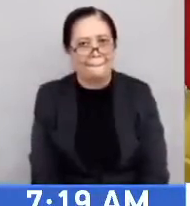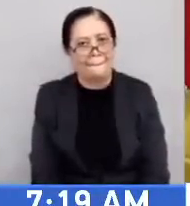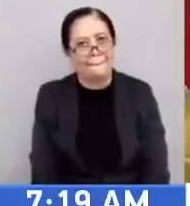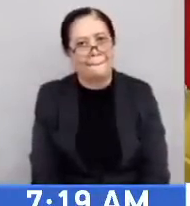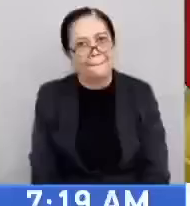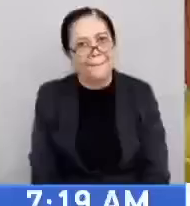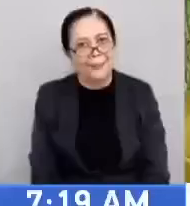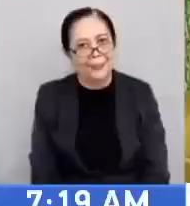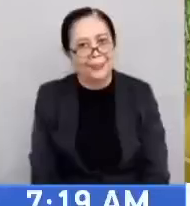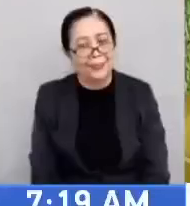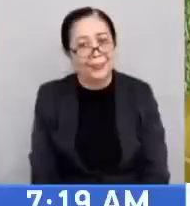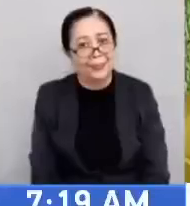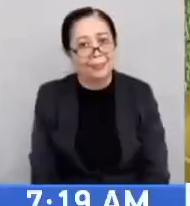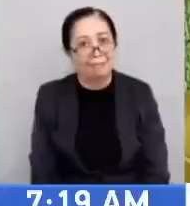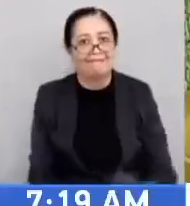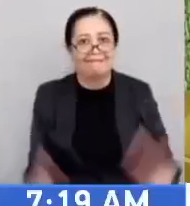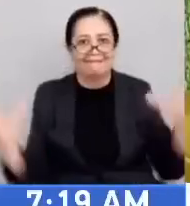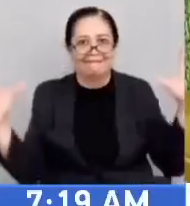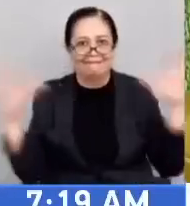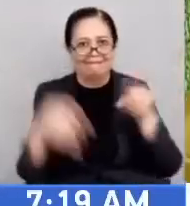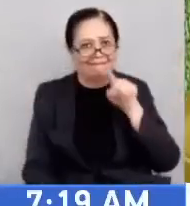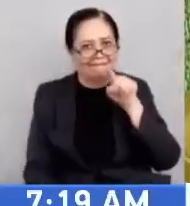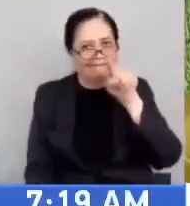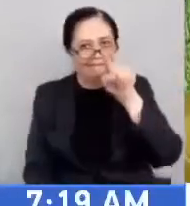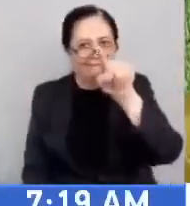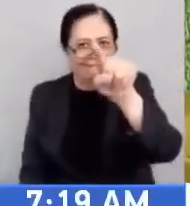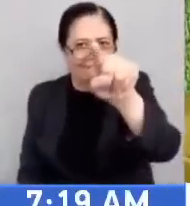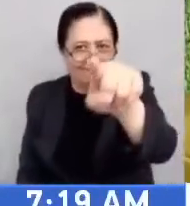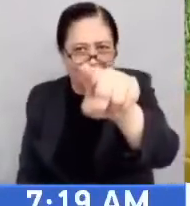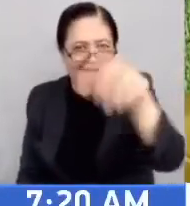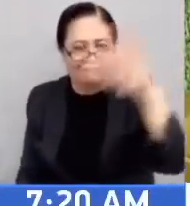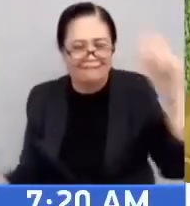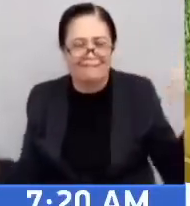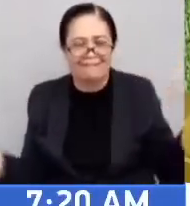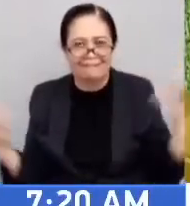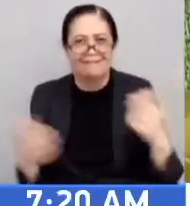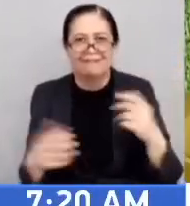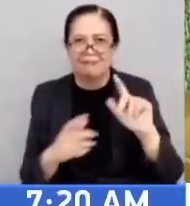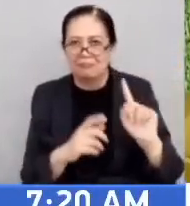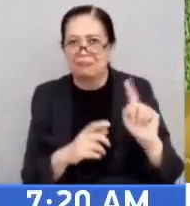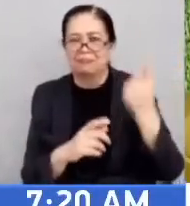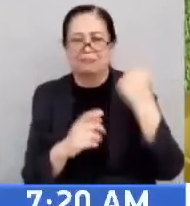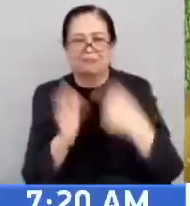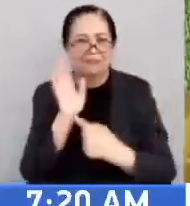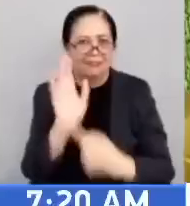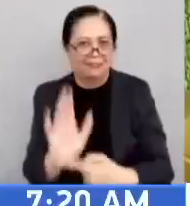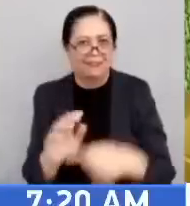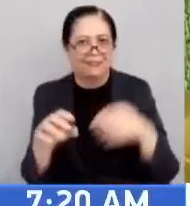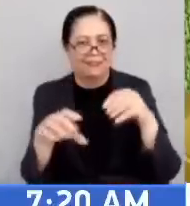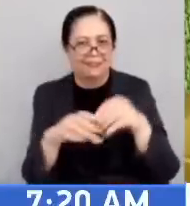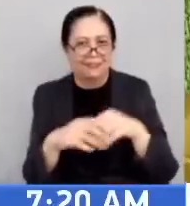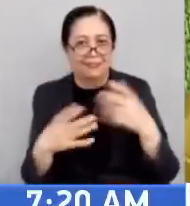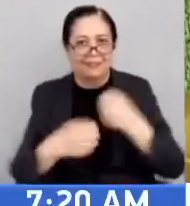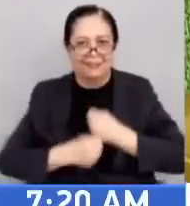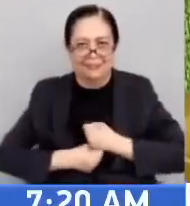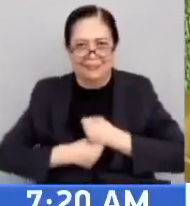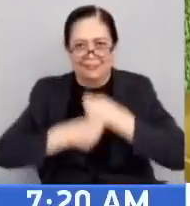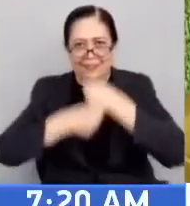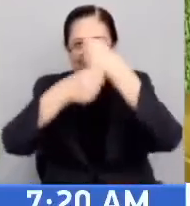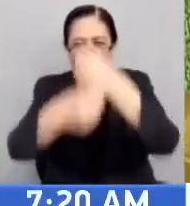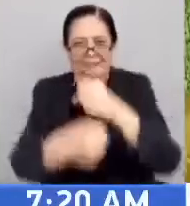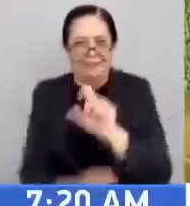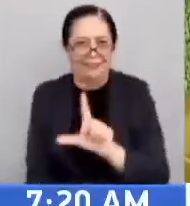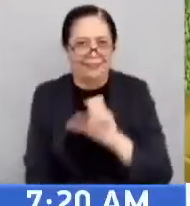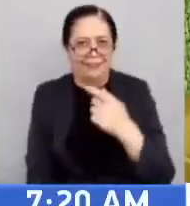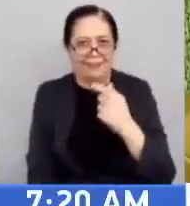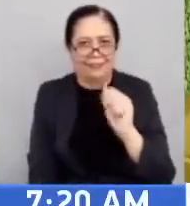Nag-volt in na ang sambayanan para sa pilot episode ng Kapuso live-action adaptation series na Voltes 5 Legacy. Feeling